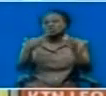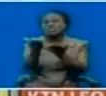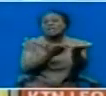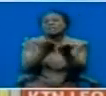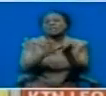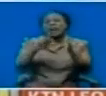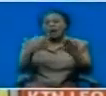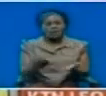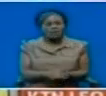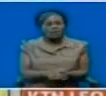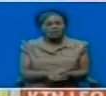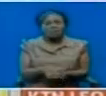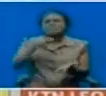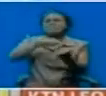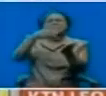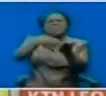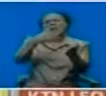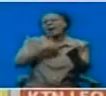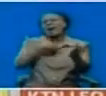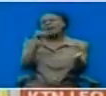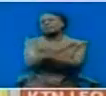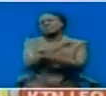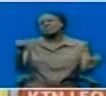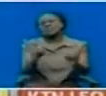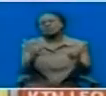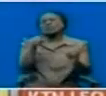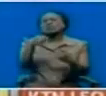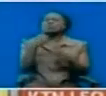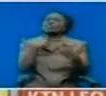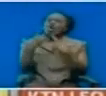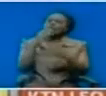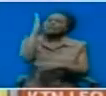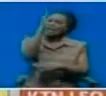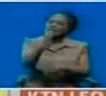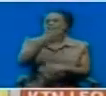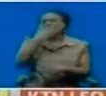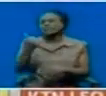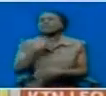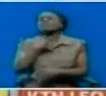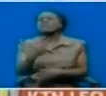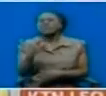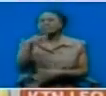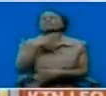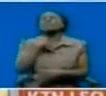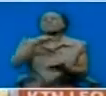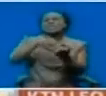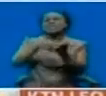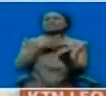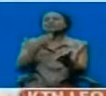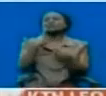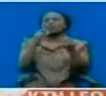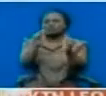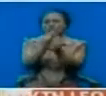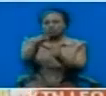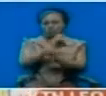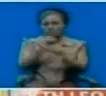ni finyu. Kwa maana haina maana. Maana ya simu ni uongee na mtu direct. Kukuta voicemail kumaanisha kwamba hataki kuongea na wewe. Kwanza ikikaribia